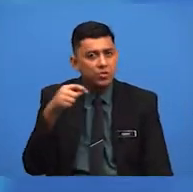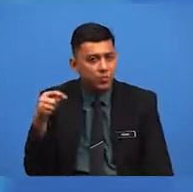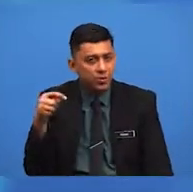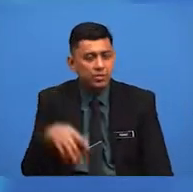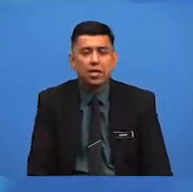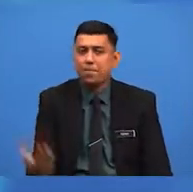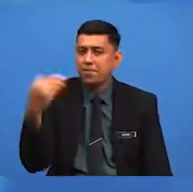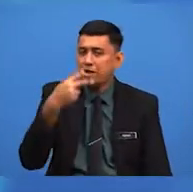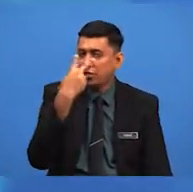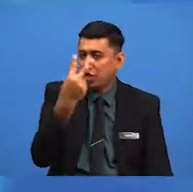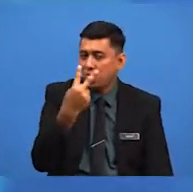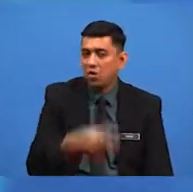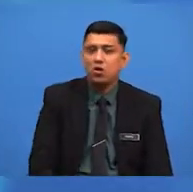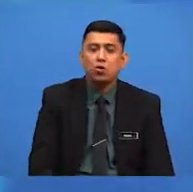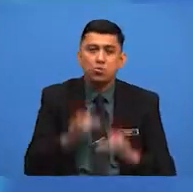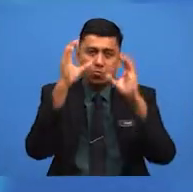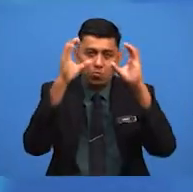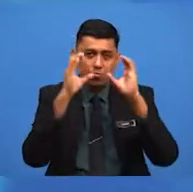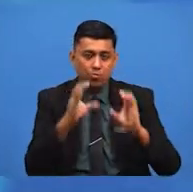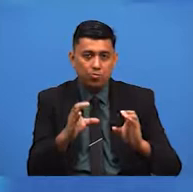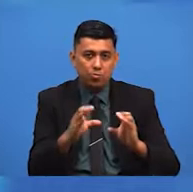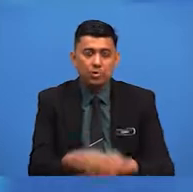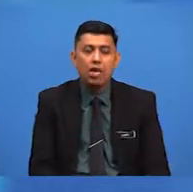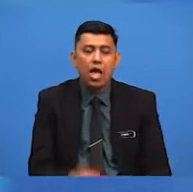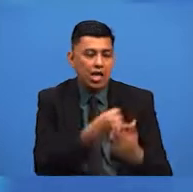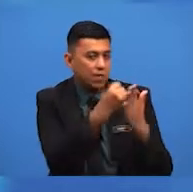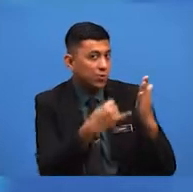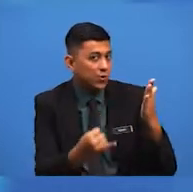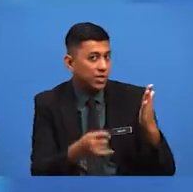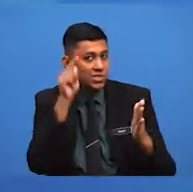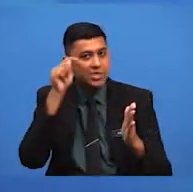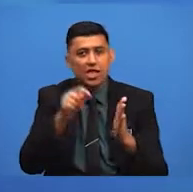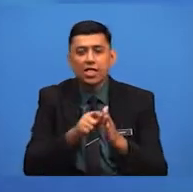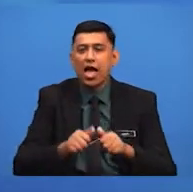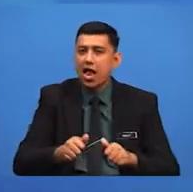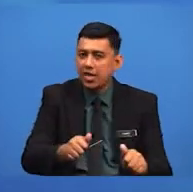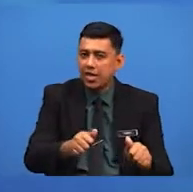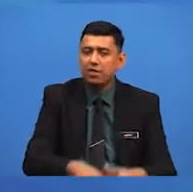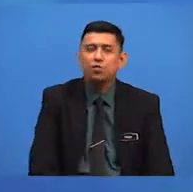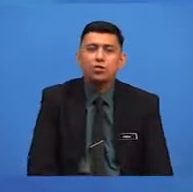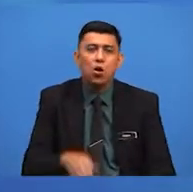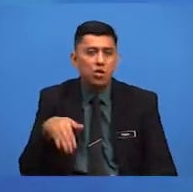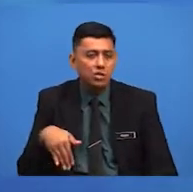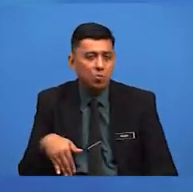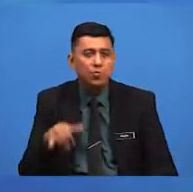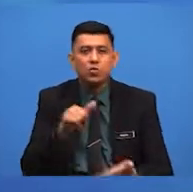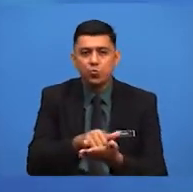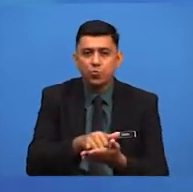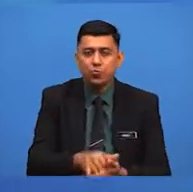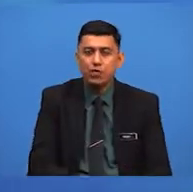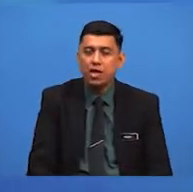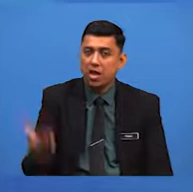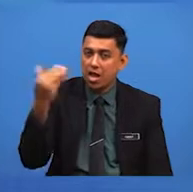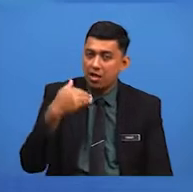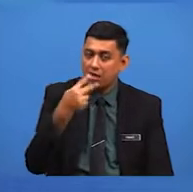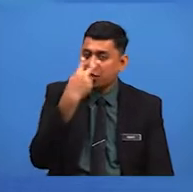Mari kita lihat pula cara untuk melukis carta alir. Sebelum itu, ayuh